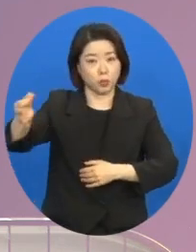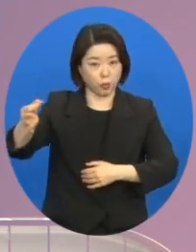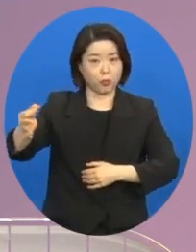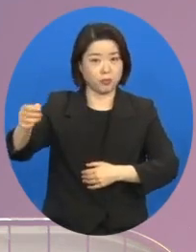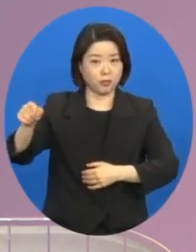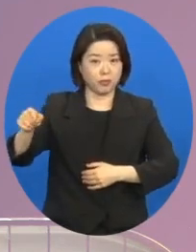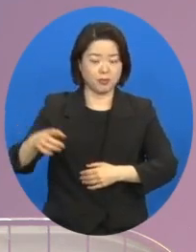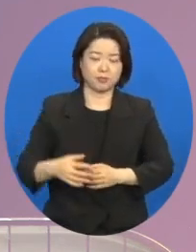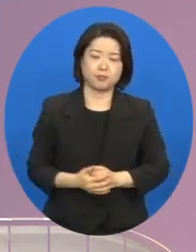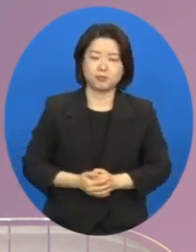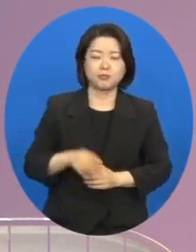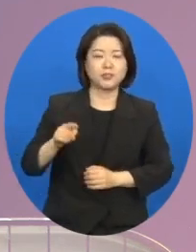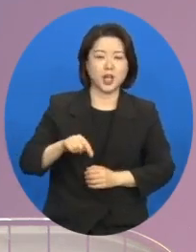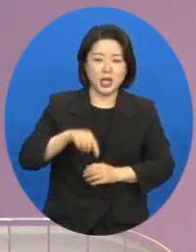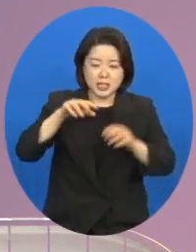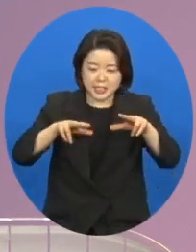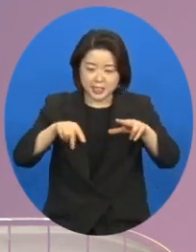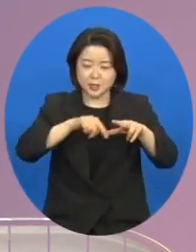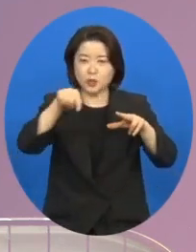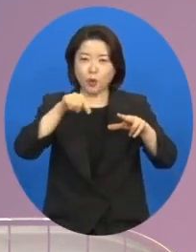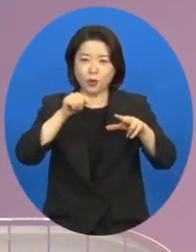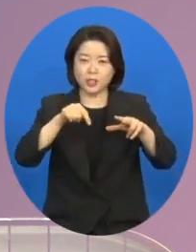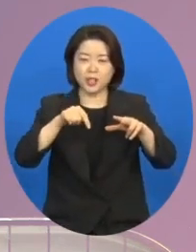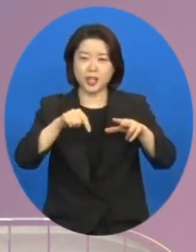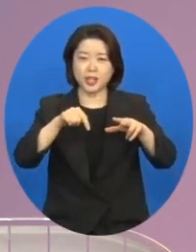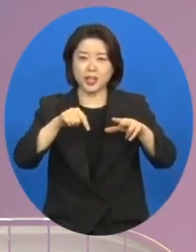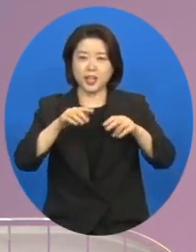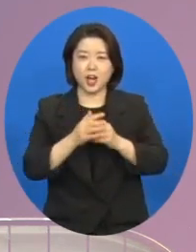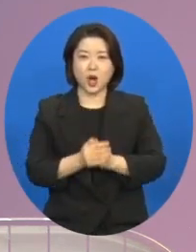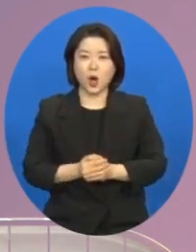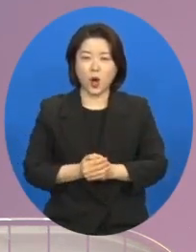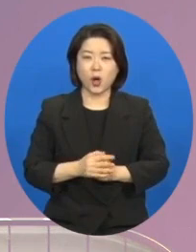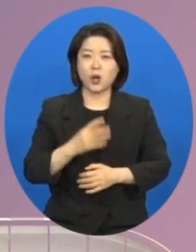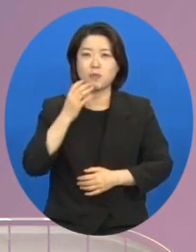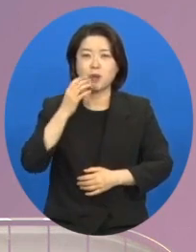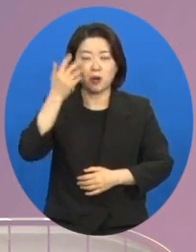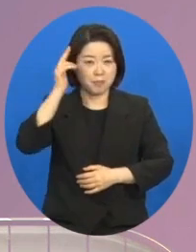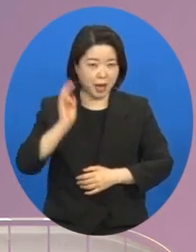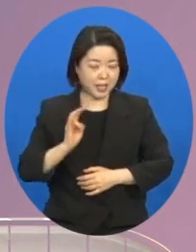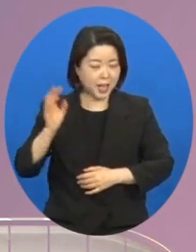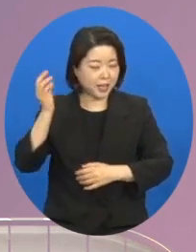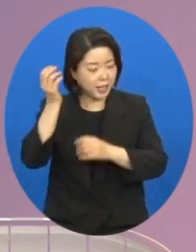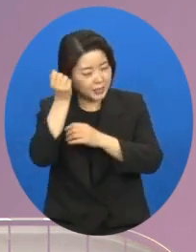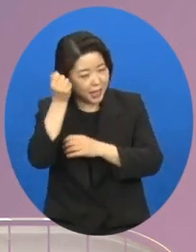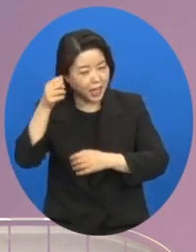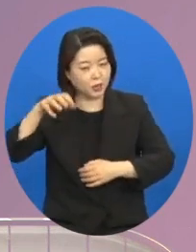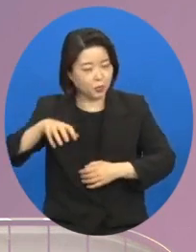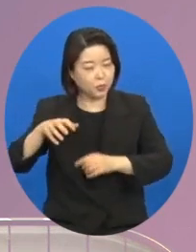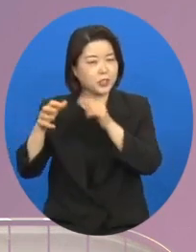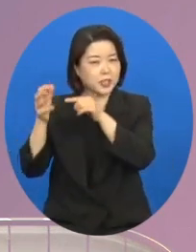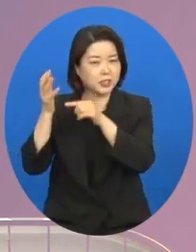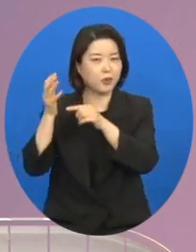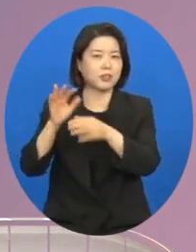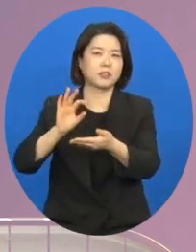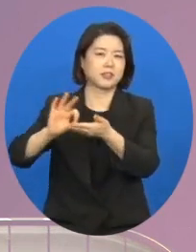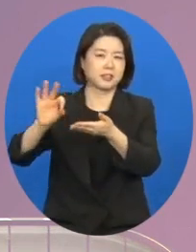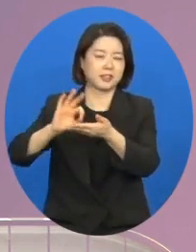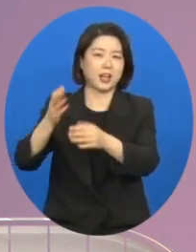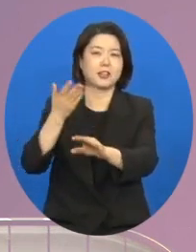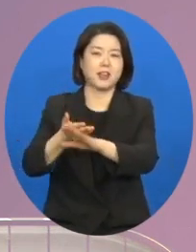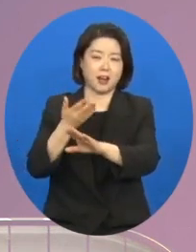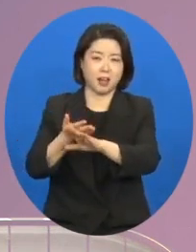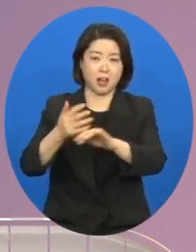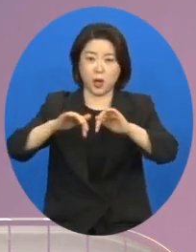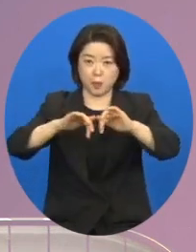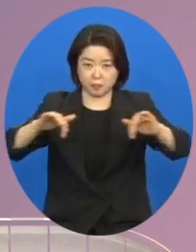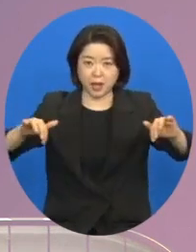바로 카탈리마라고 썼는데 누가는 바로 의도적으로 그 여관, 다른 의미의 여관을 쓰면서 구분을